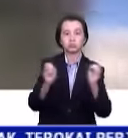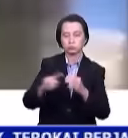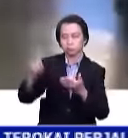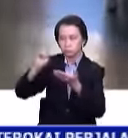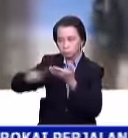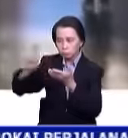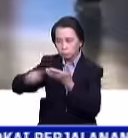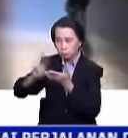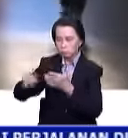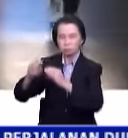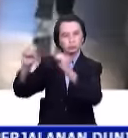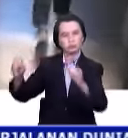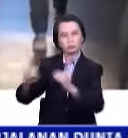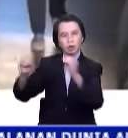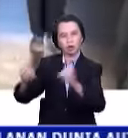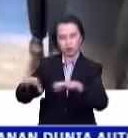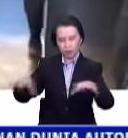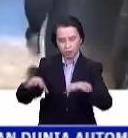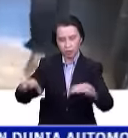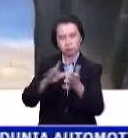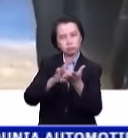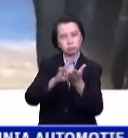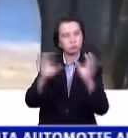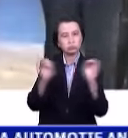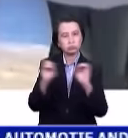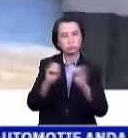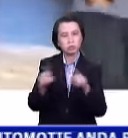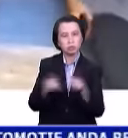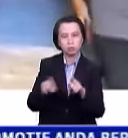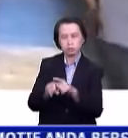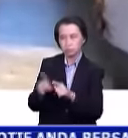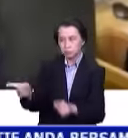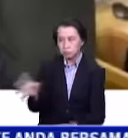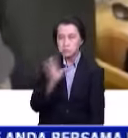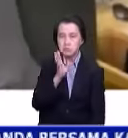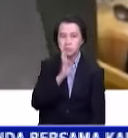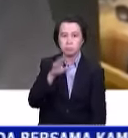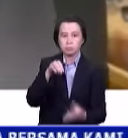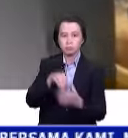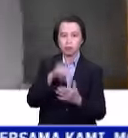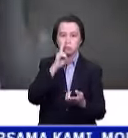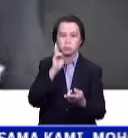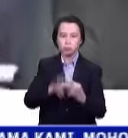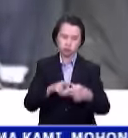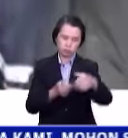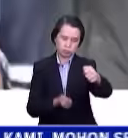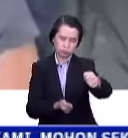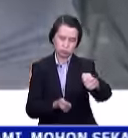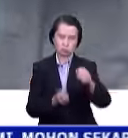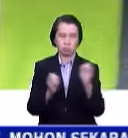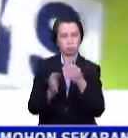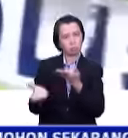pemeriksaan mendapati tiada sebarang pembuatan perubatan seperti yang didakwa dalam surat kebenaran beroperasi.